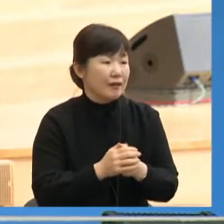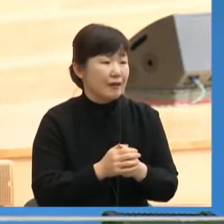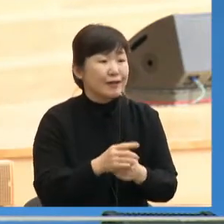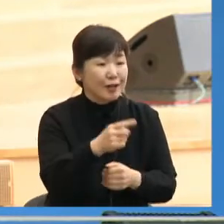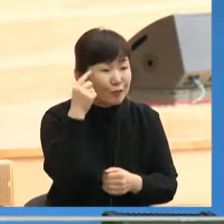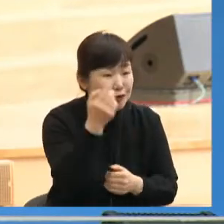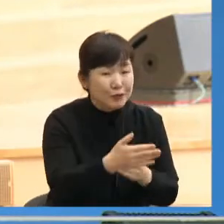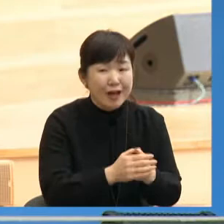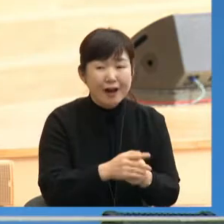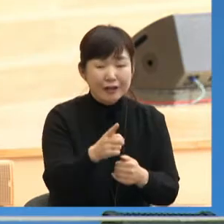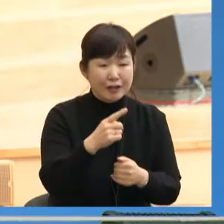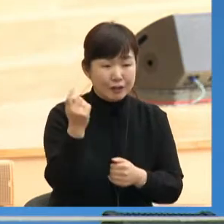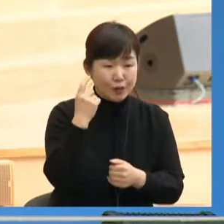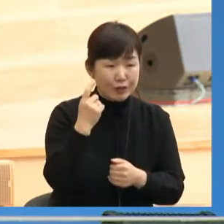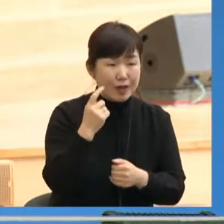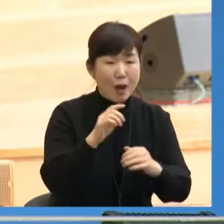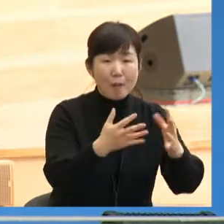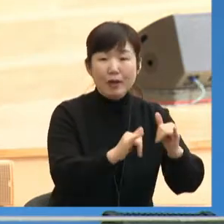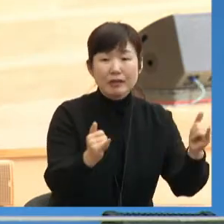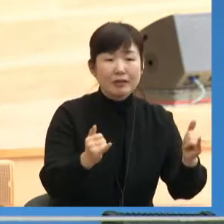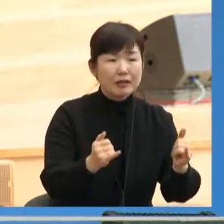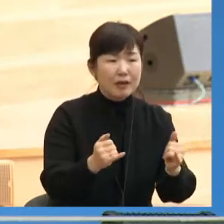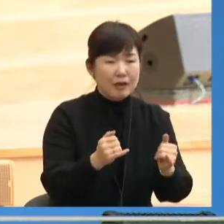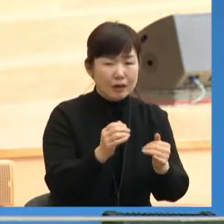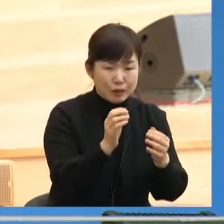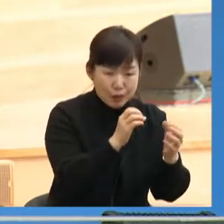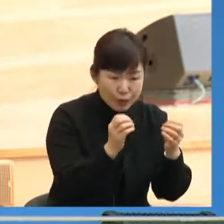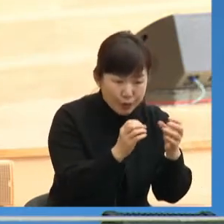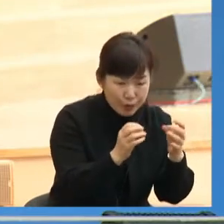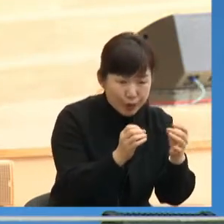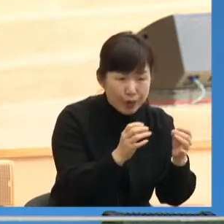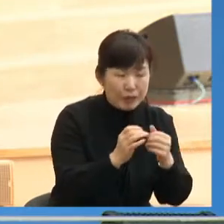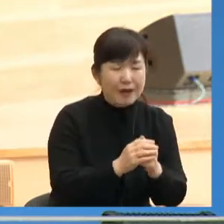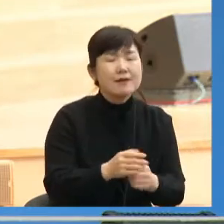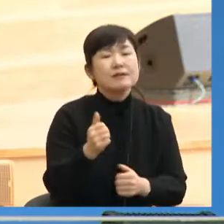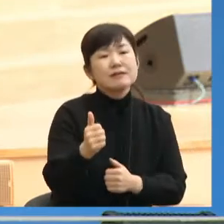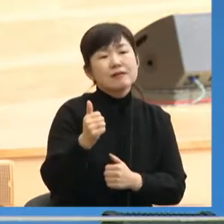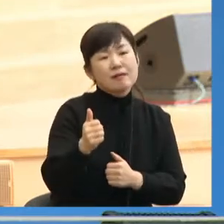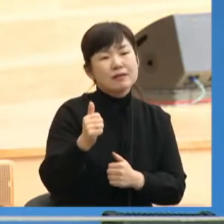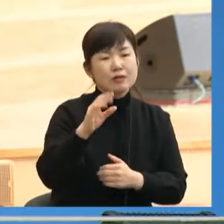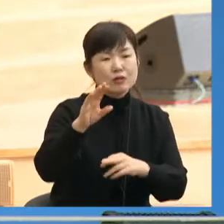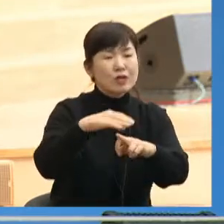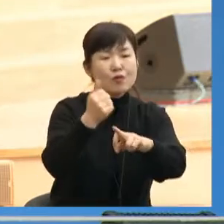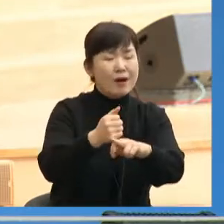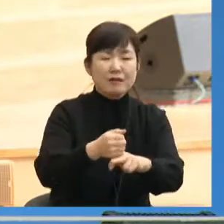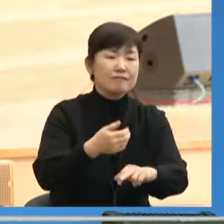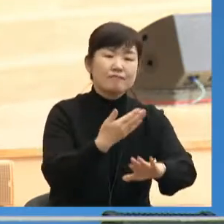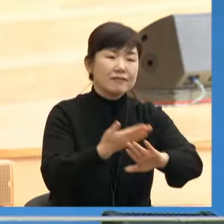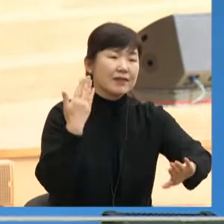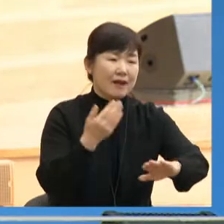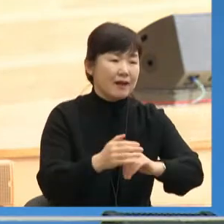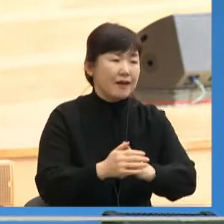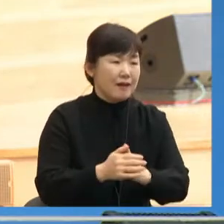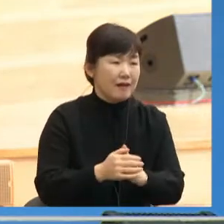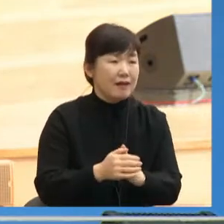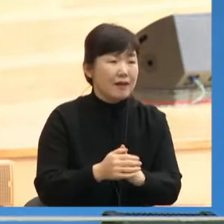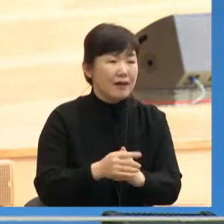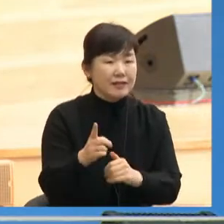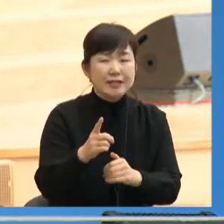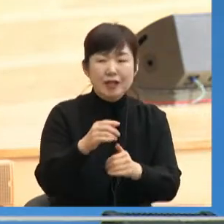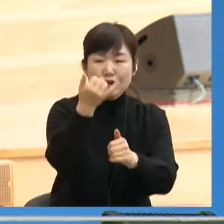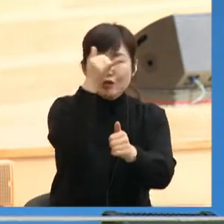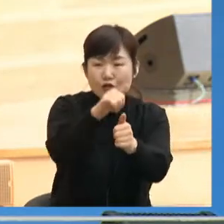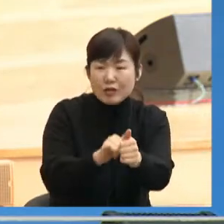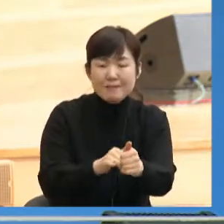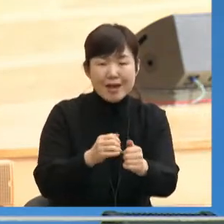묻습니다. 그러니까 그 소리를 들었던 백성들이 수군거리기 시작하는 거예요. 역시 우리 왕은 달라. 그러면서 그 충성심에